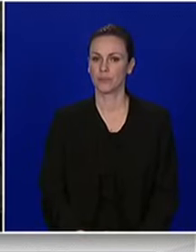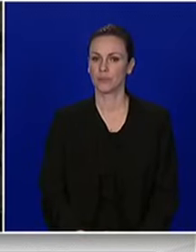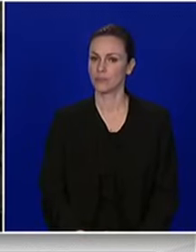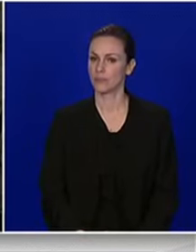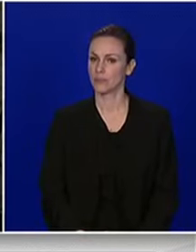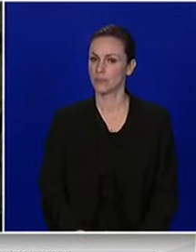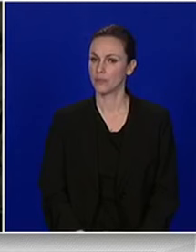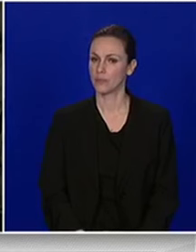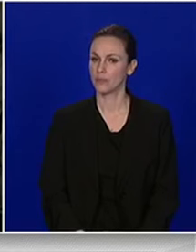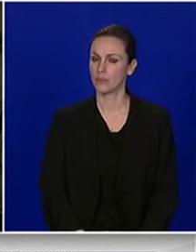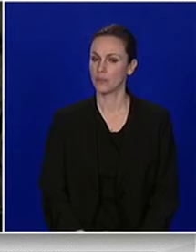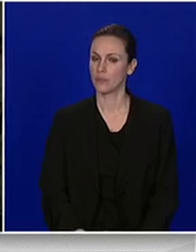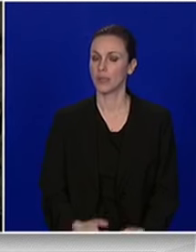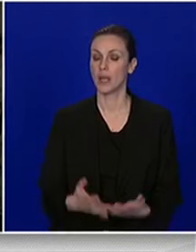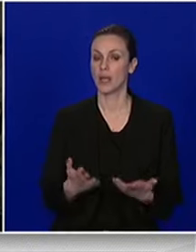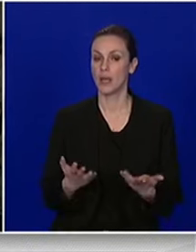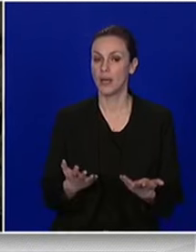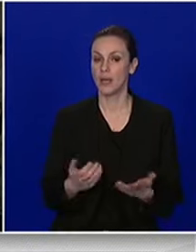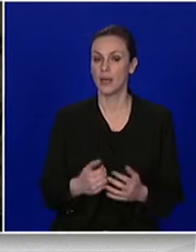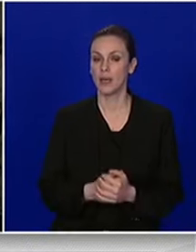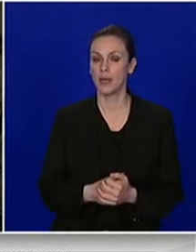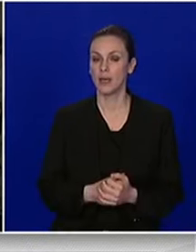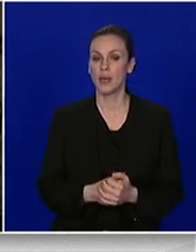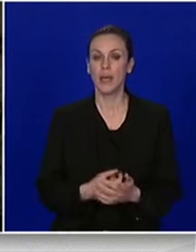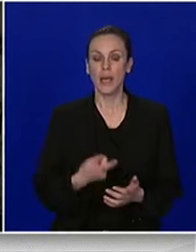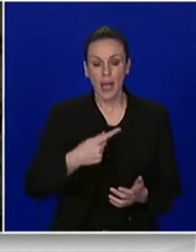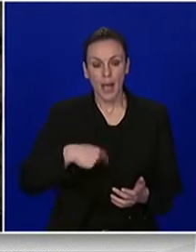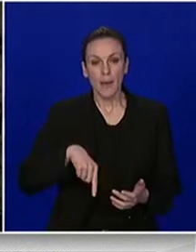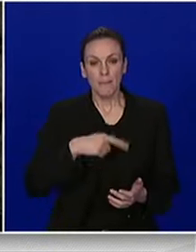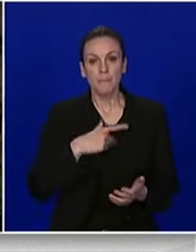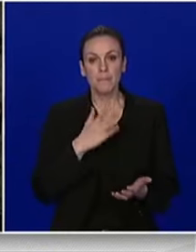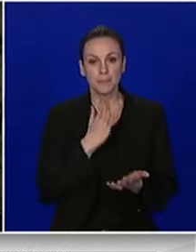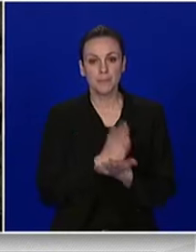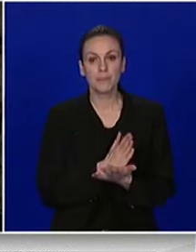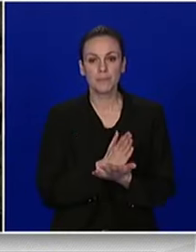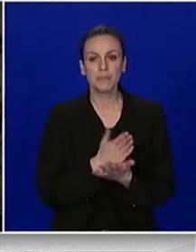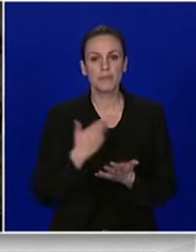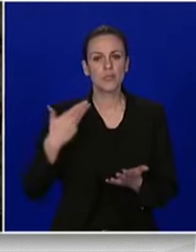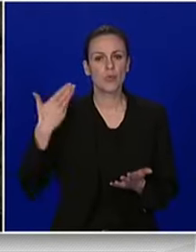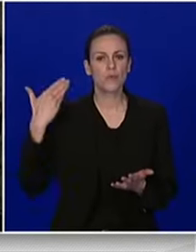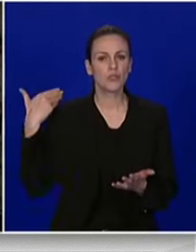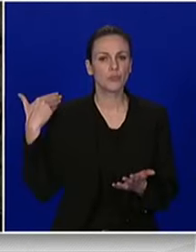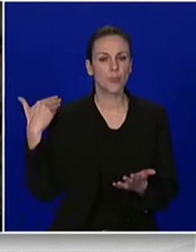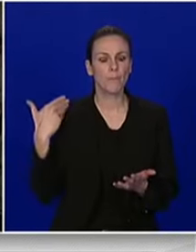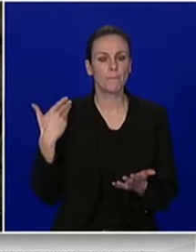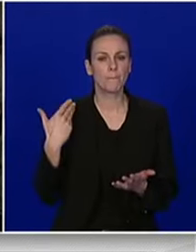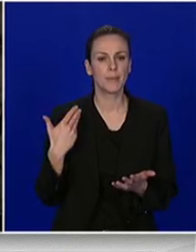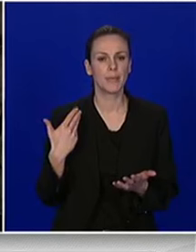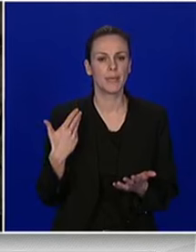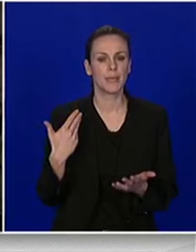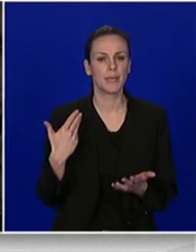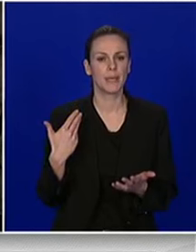Dakle, mi smo imali već ranije, prije